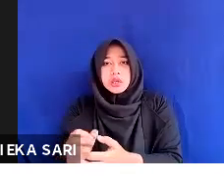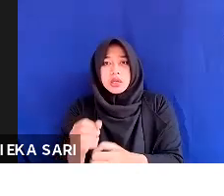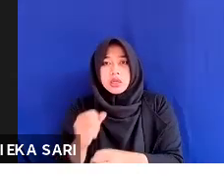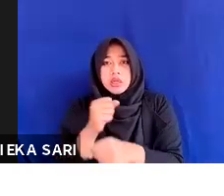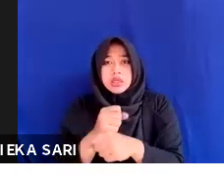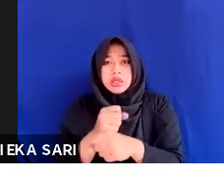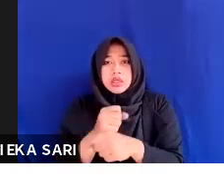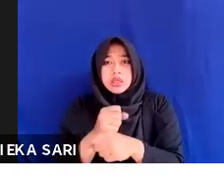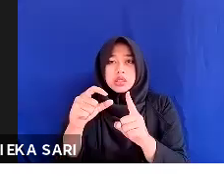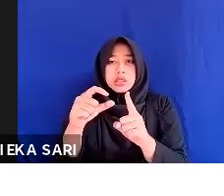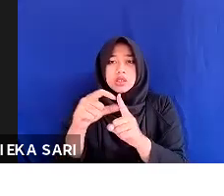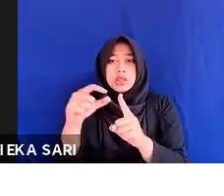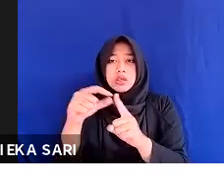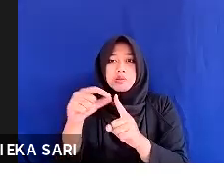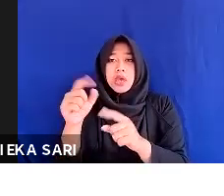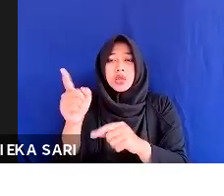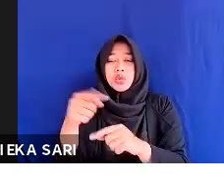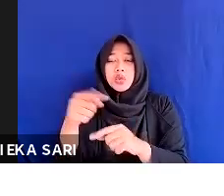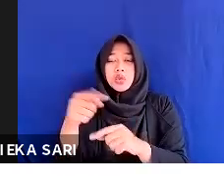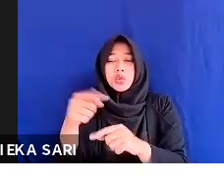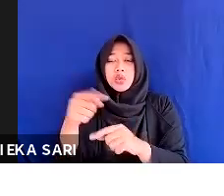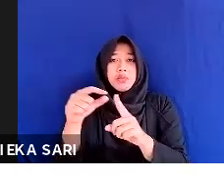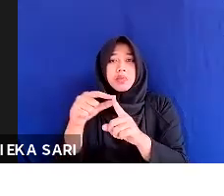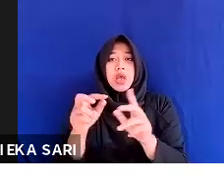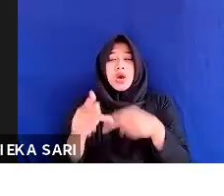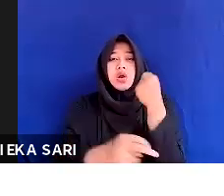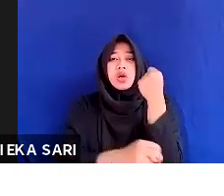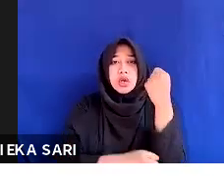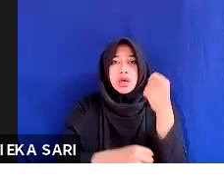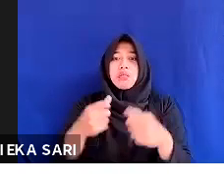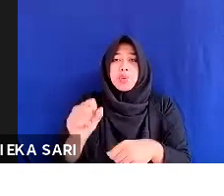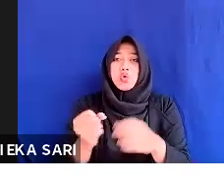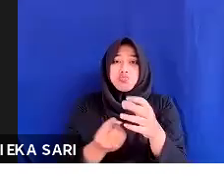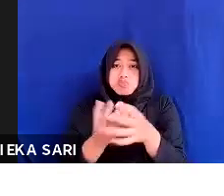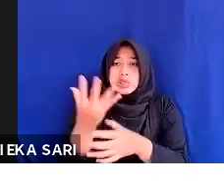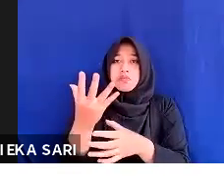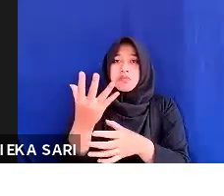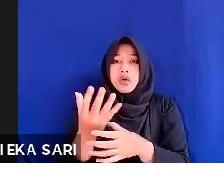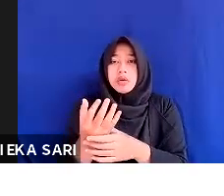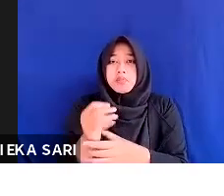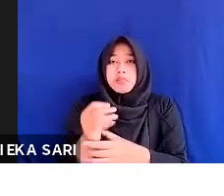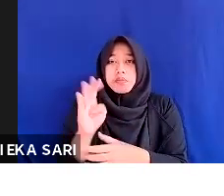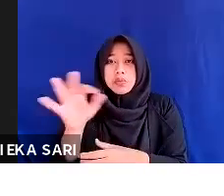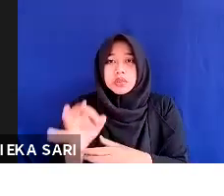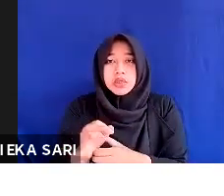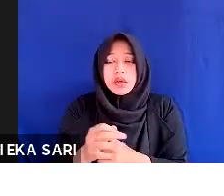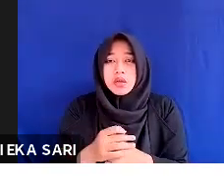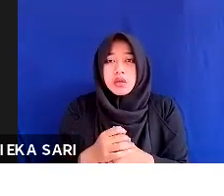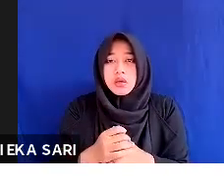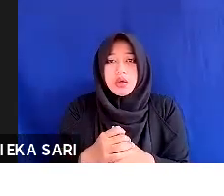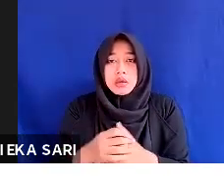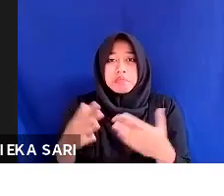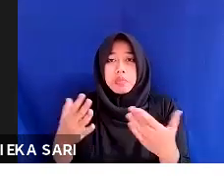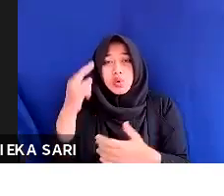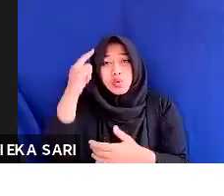Tapi kalau negara sedang berkembang rata-rata hanya 4,5%. Taruhnya enggak ada. Ya, dan banyakkan untuk apa?